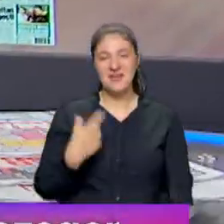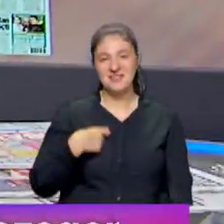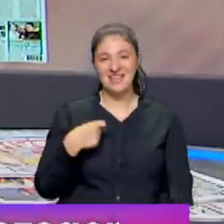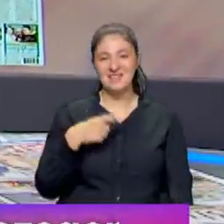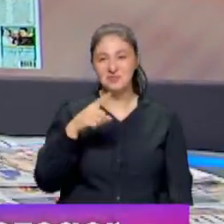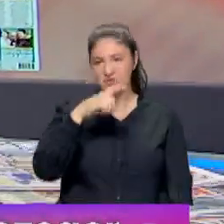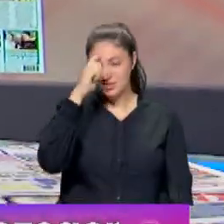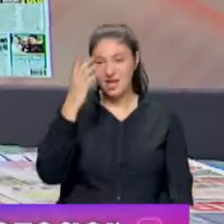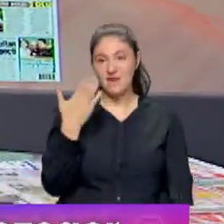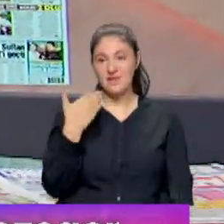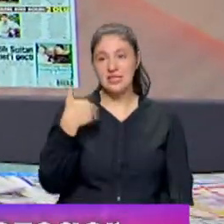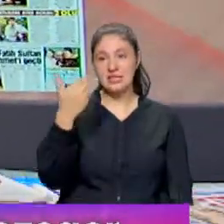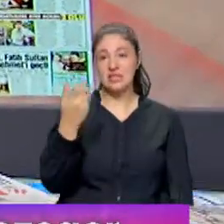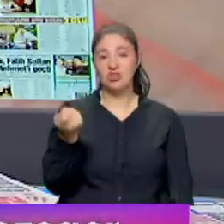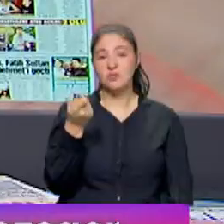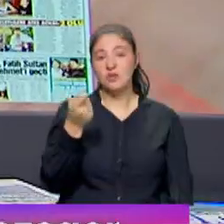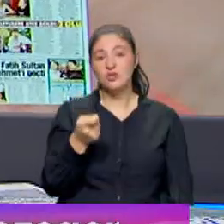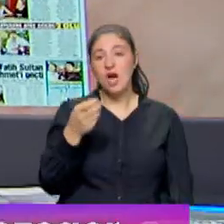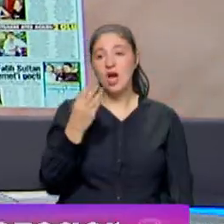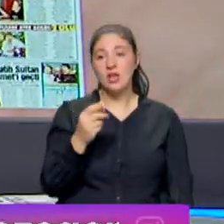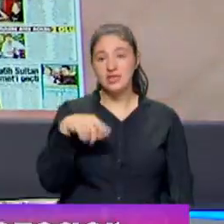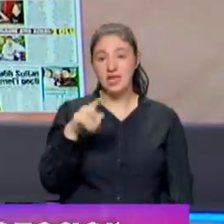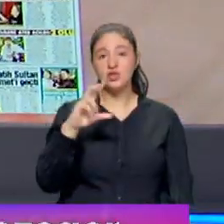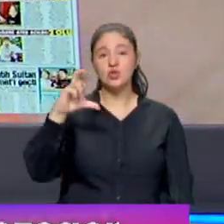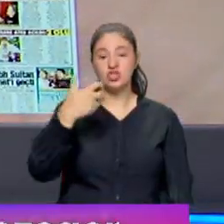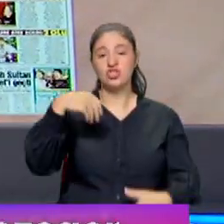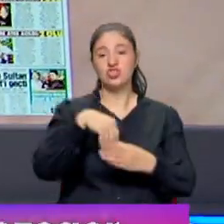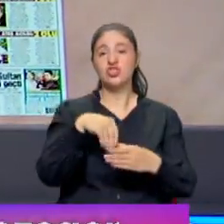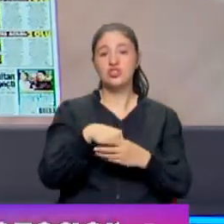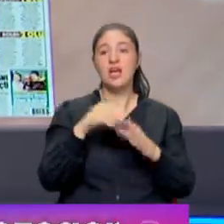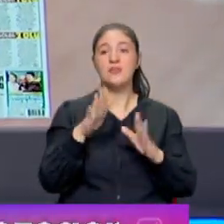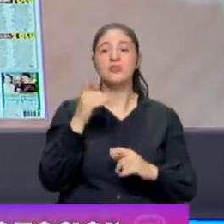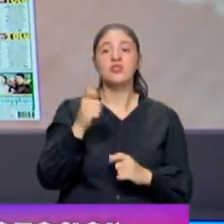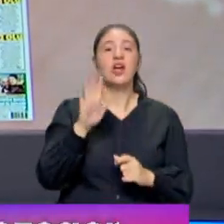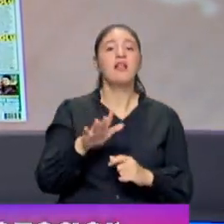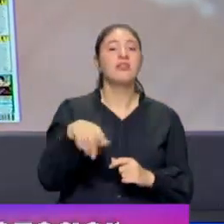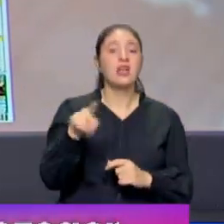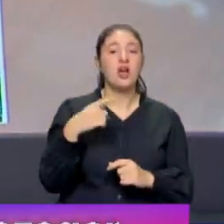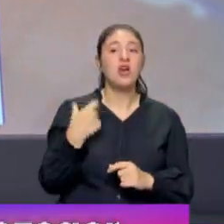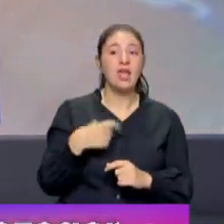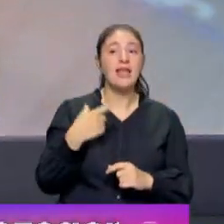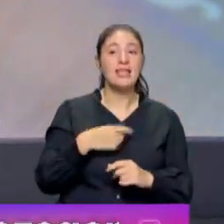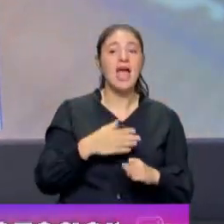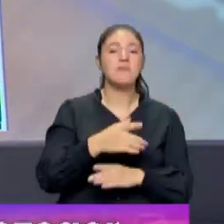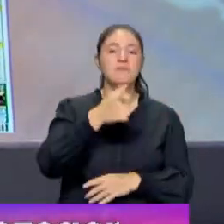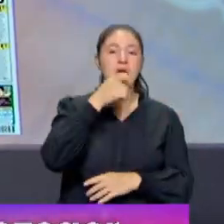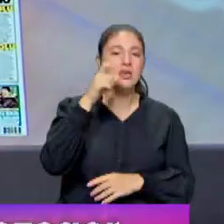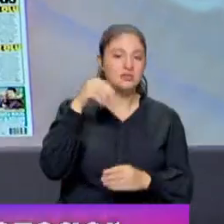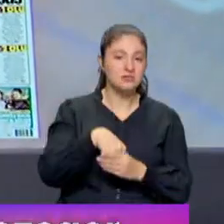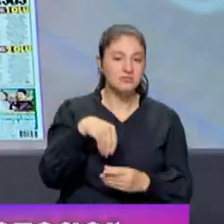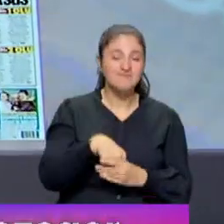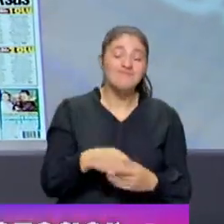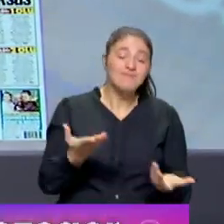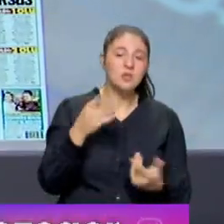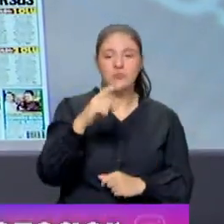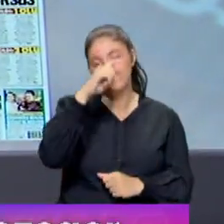Özellikle bu sıcak havada dışarıda çalışmak zorunda olanlar, güneşin altında kalmak zorunda olanlar, özellikle ekmek parası için tabii